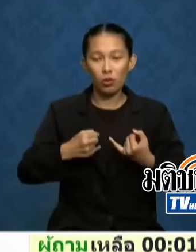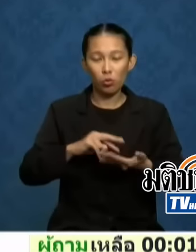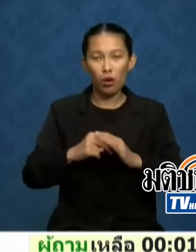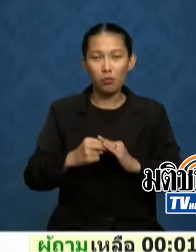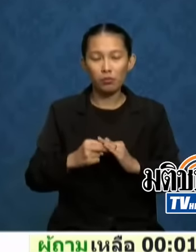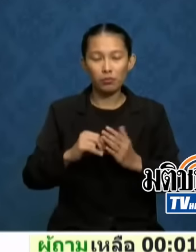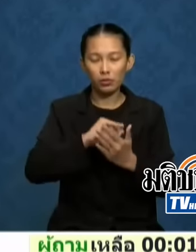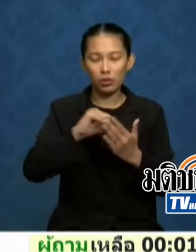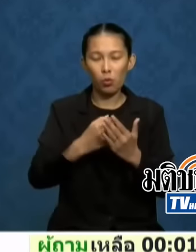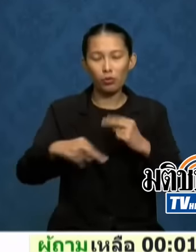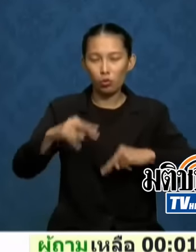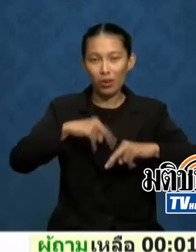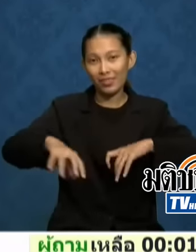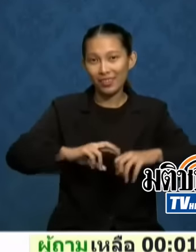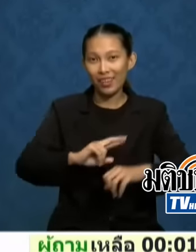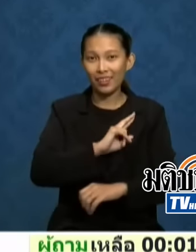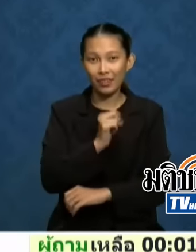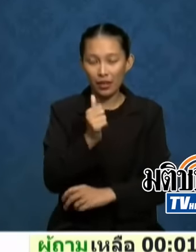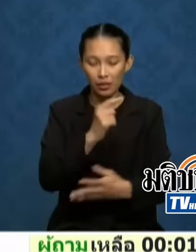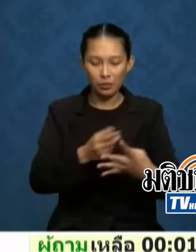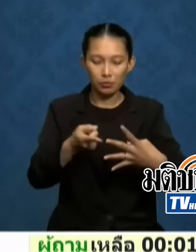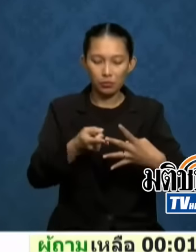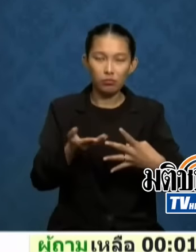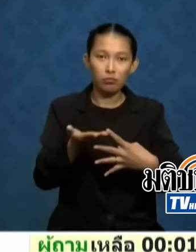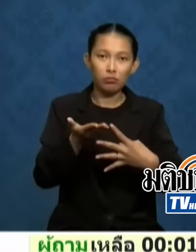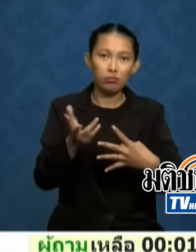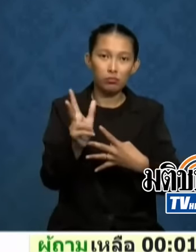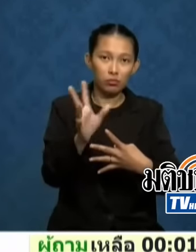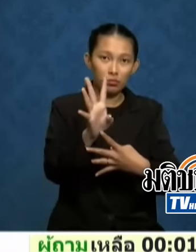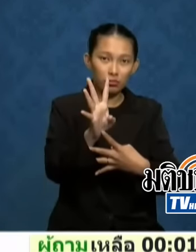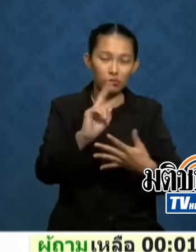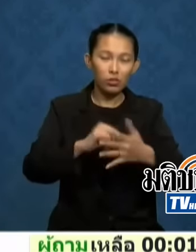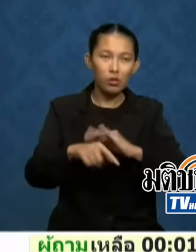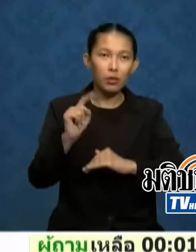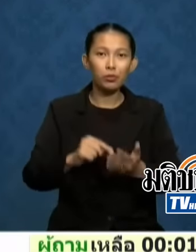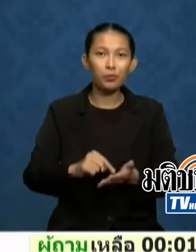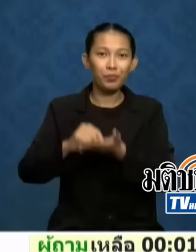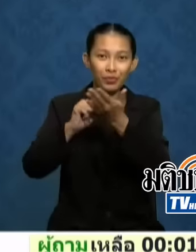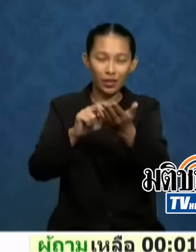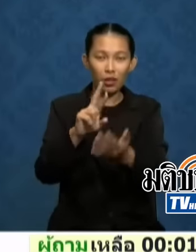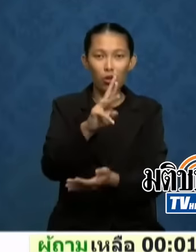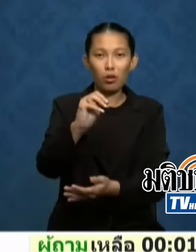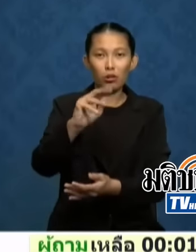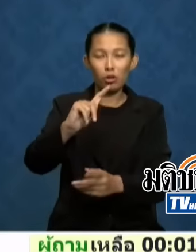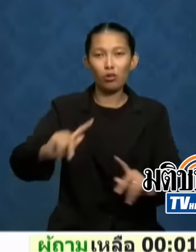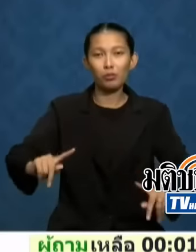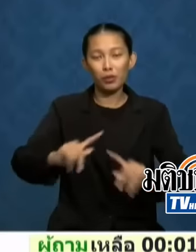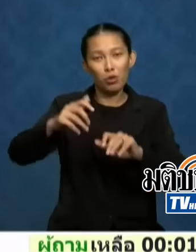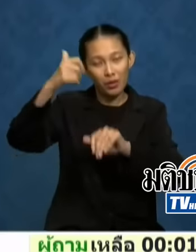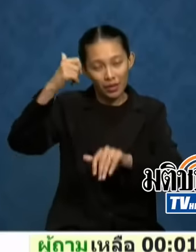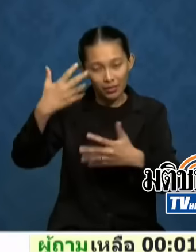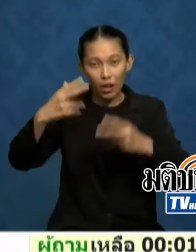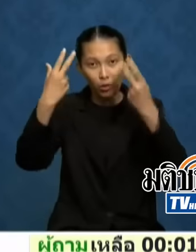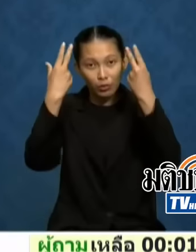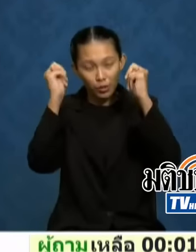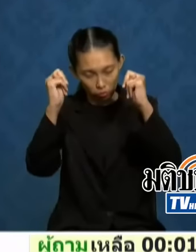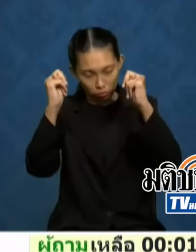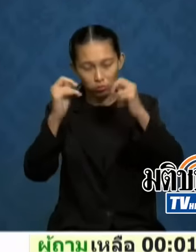หารจัดการเองได้แต่ระดับที่3ระดับที่4เนี่ยต้องยกให้กับรัฐมนตรีกระทรวงมหาดไทยและนายกรัฐมนตรีตามล